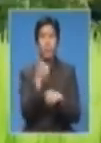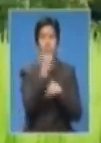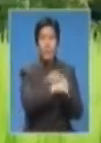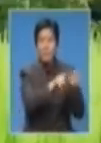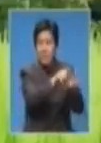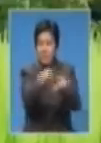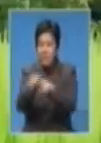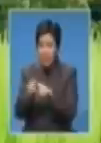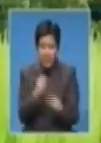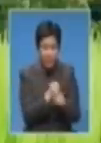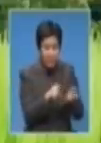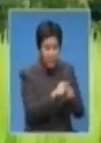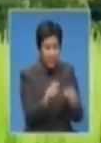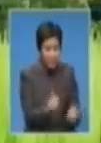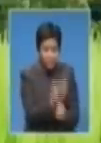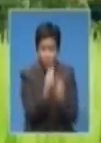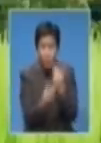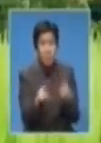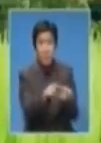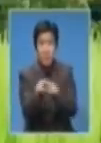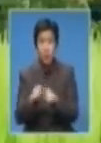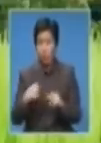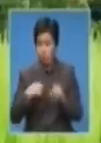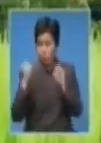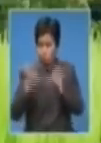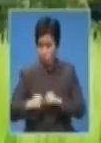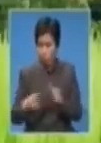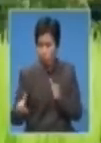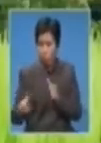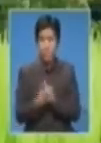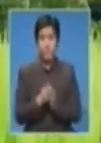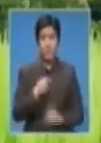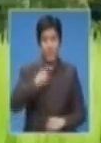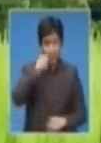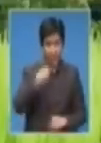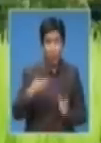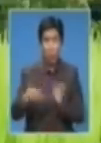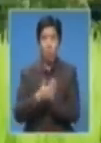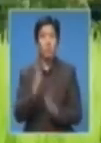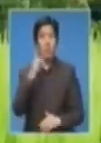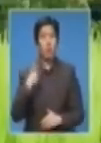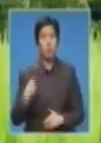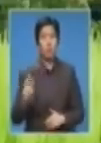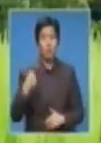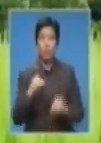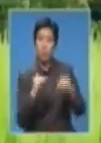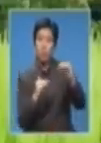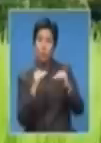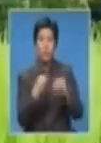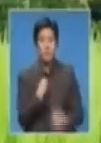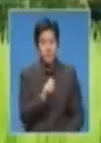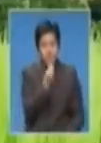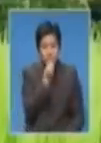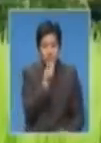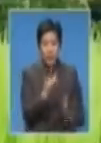กิจการร่วมกันเนี่ยนะถ้าตกลงกันได้ร่วมมือกันได้มันก็จะทำให้เรามีอำนาจในการต่อรองนะครับเรื่องอาหาร